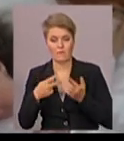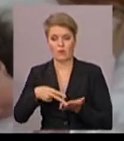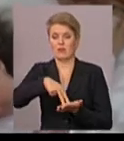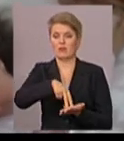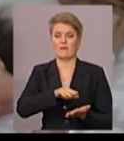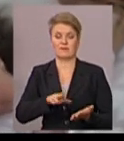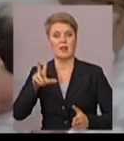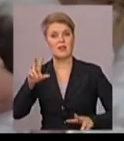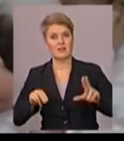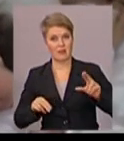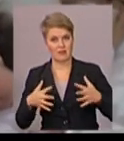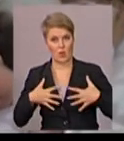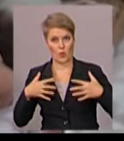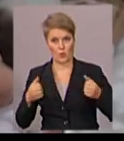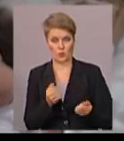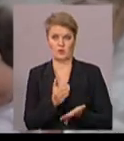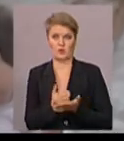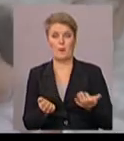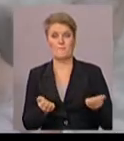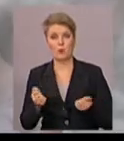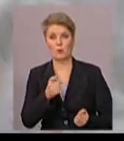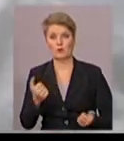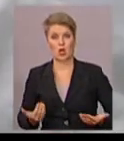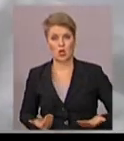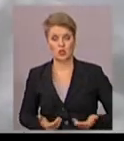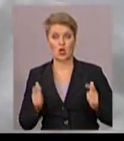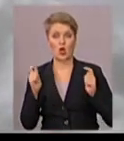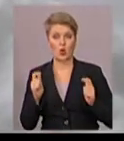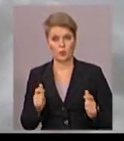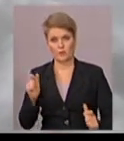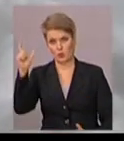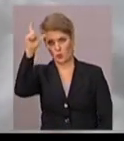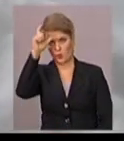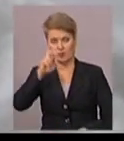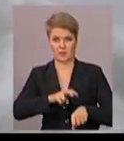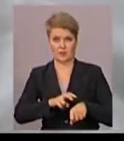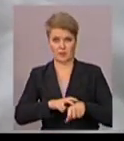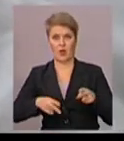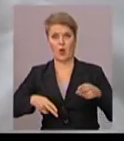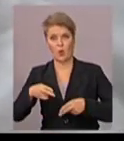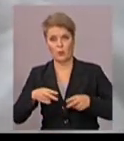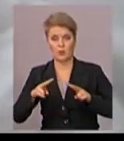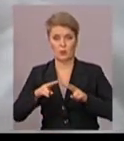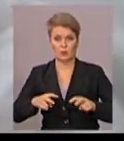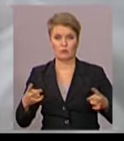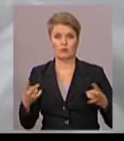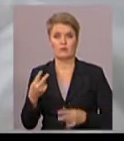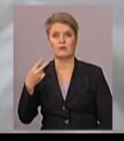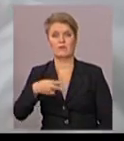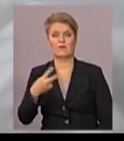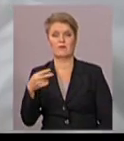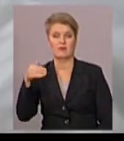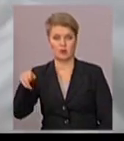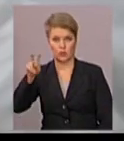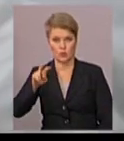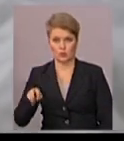Але надія на одужання є. Поборотися за життя дівчинки готові турецькі лікарі. На операцію і дослідження потрібно майже 22